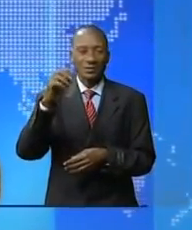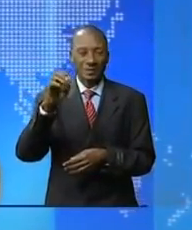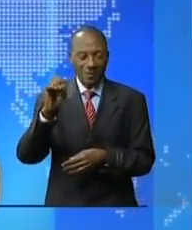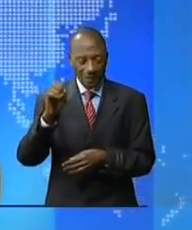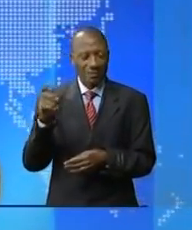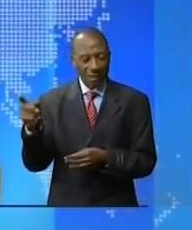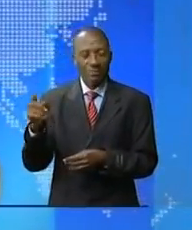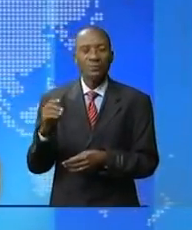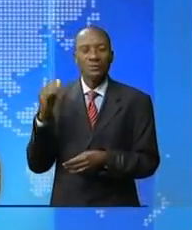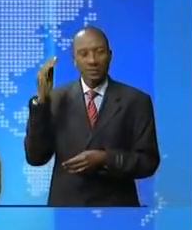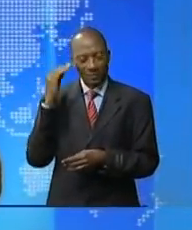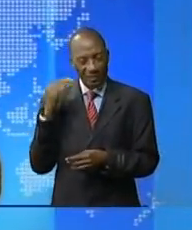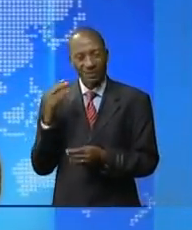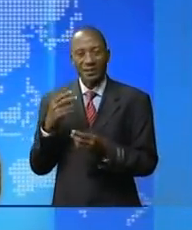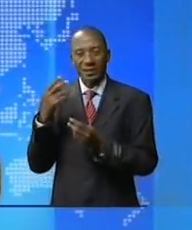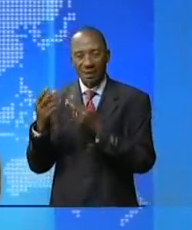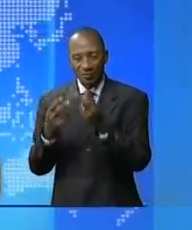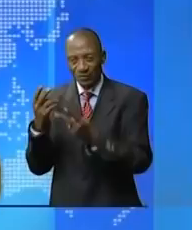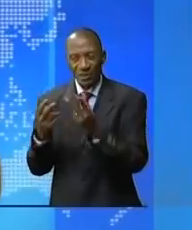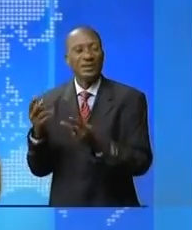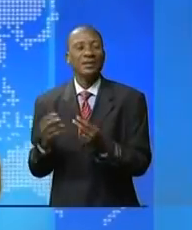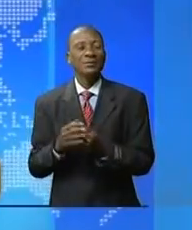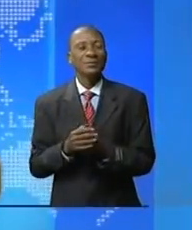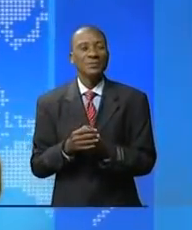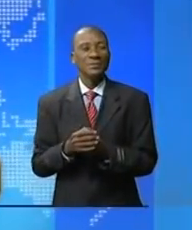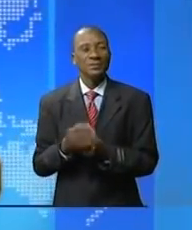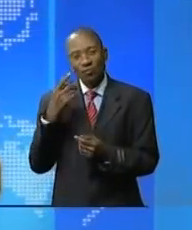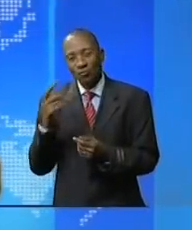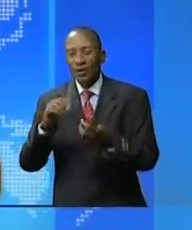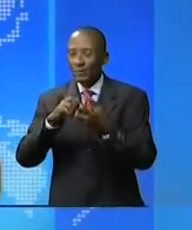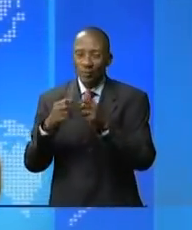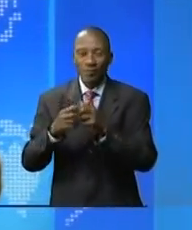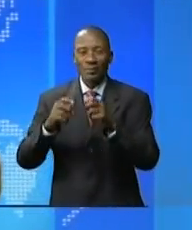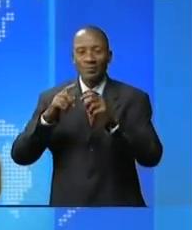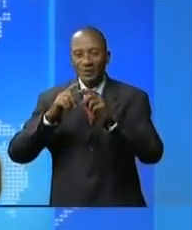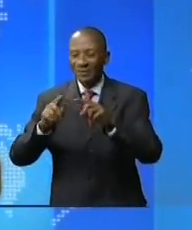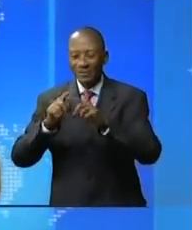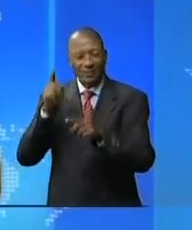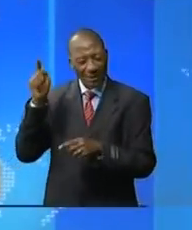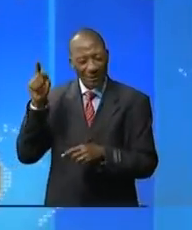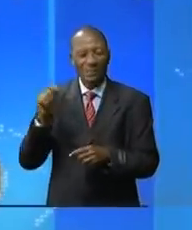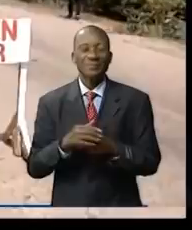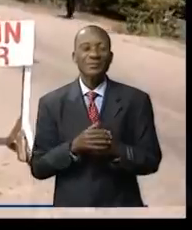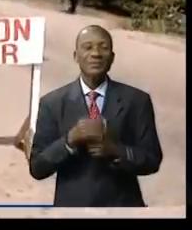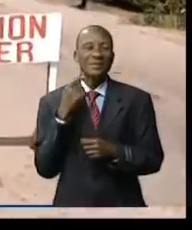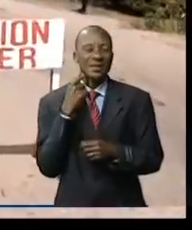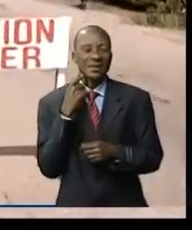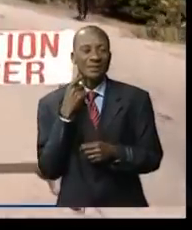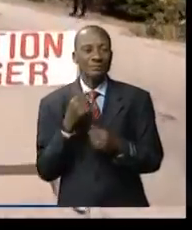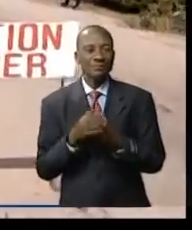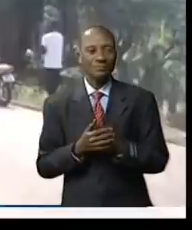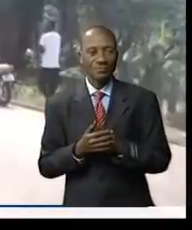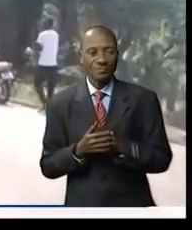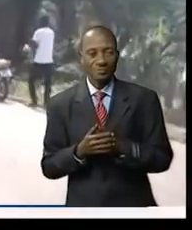de l'office de route se sont rendus sur les lieux pour voir la possibilité d'intervenir le plus tôt possible. Accompagné des